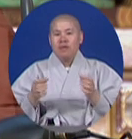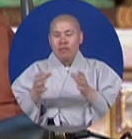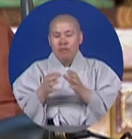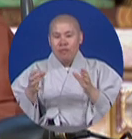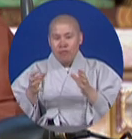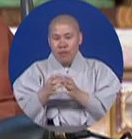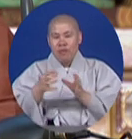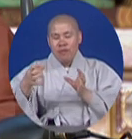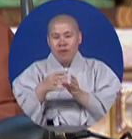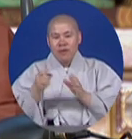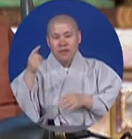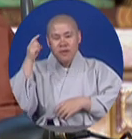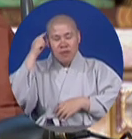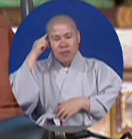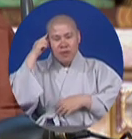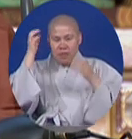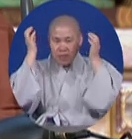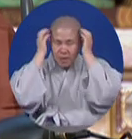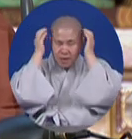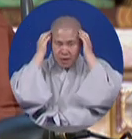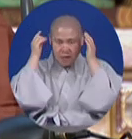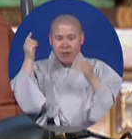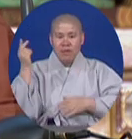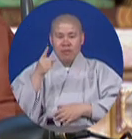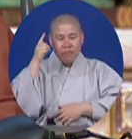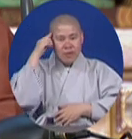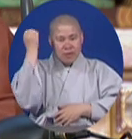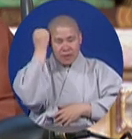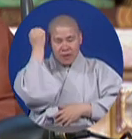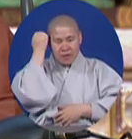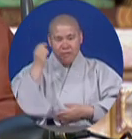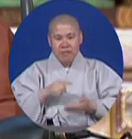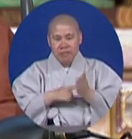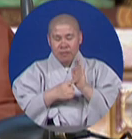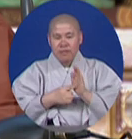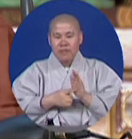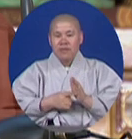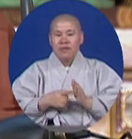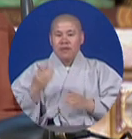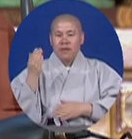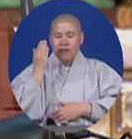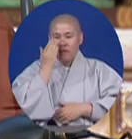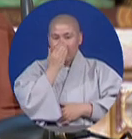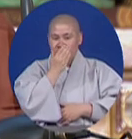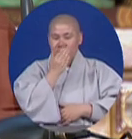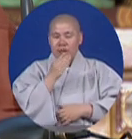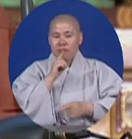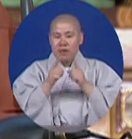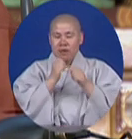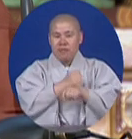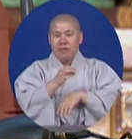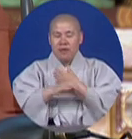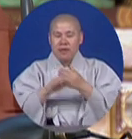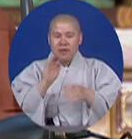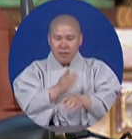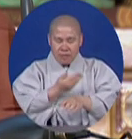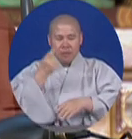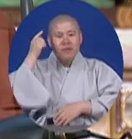그러는데 번뇌는 그 순수한 동아시아 말로 하면 망상입니다.